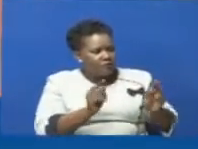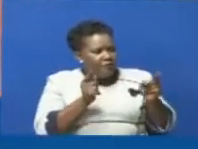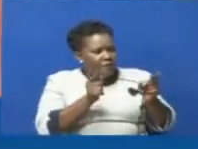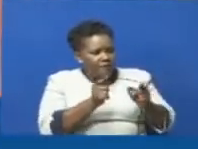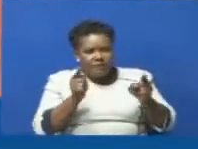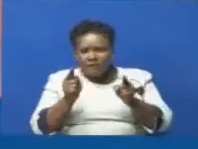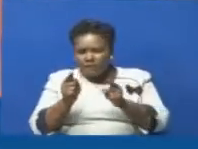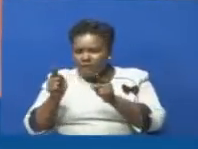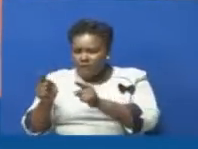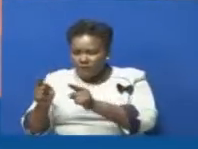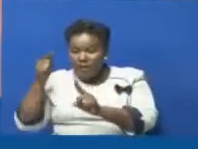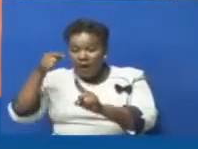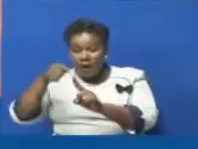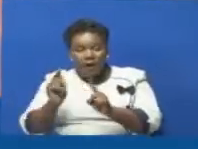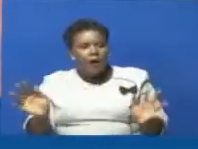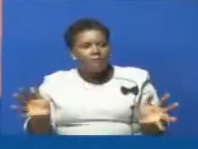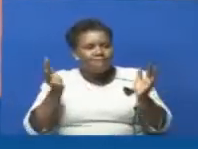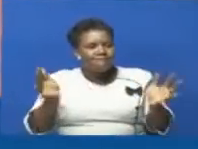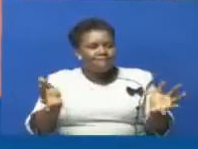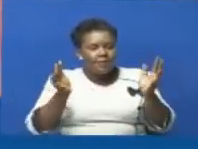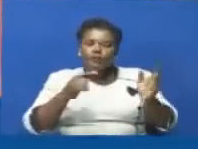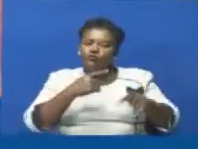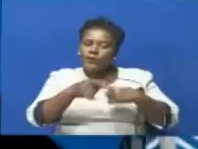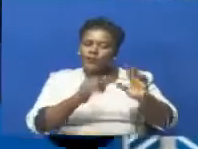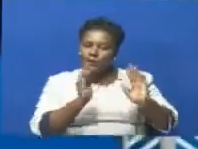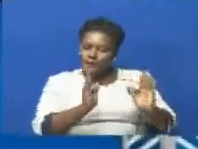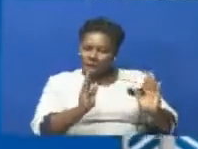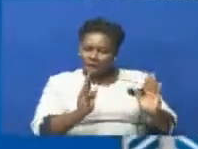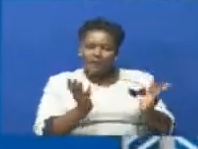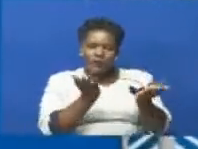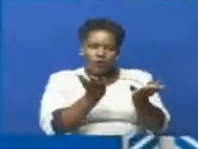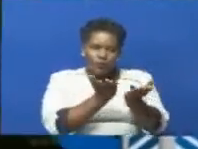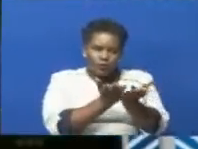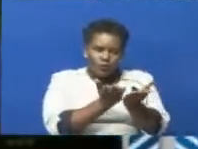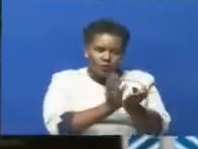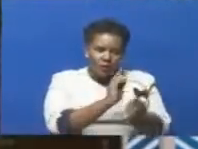ziendelee, afu zipite shule juu ya shule.